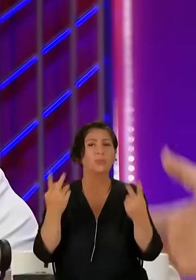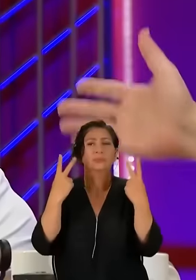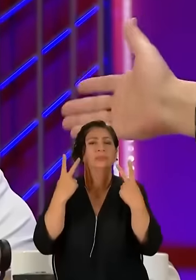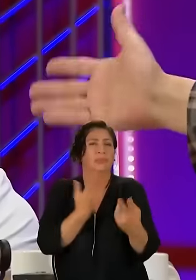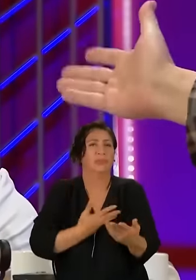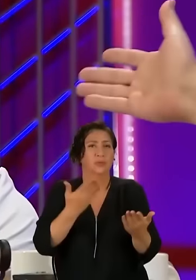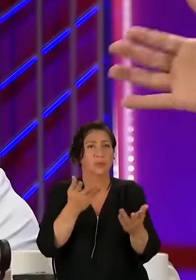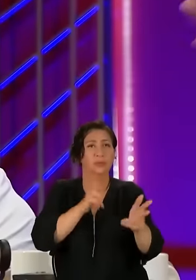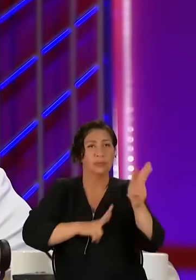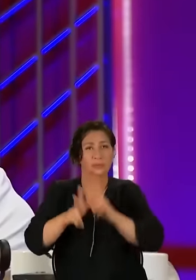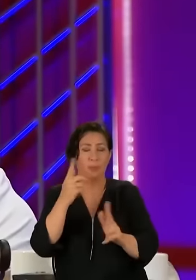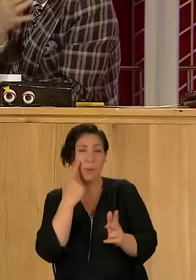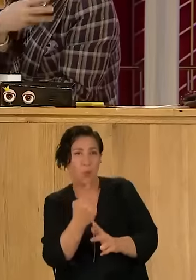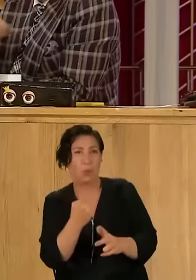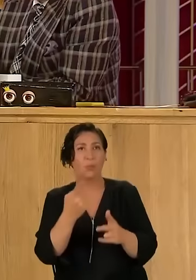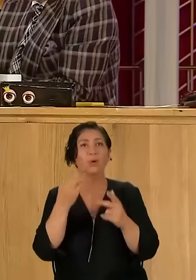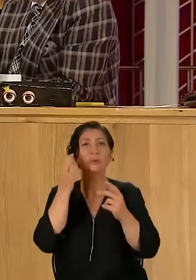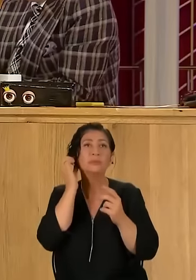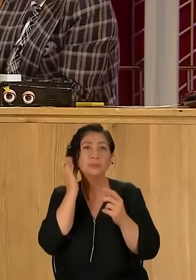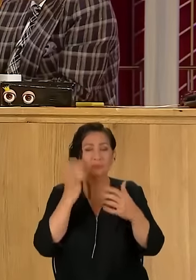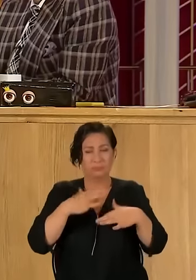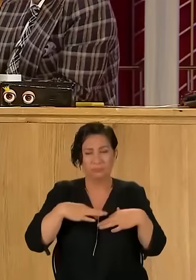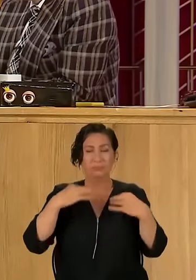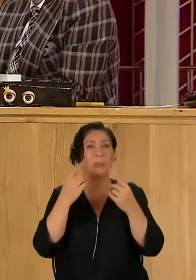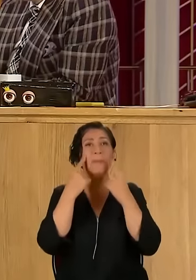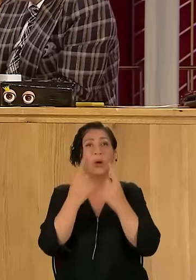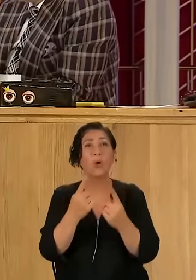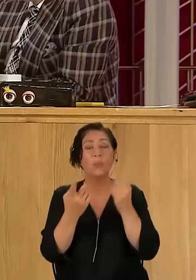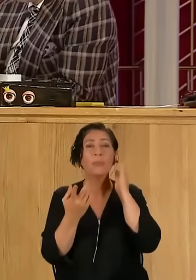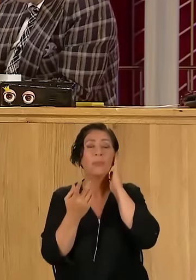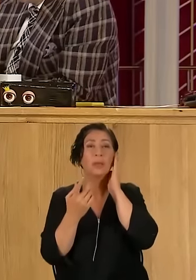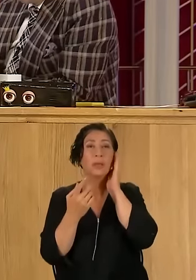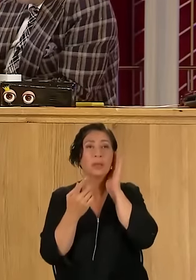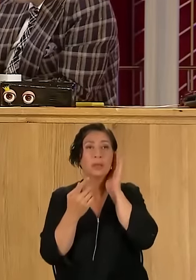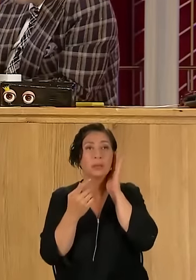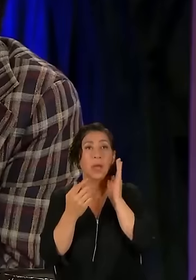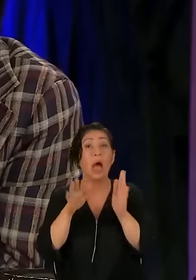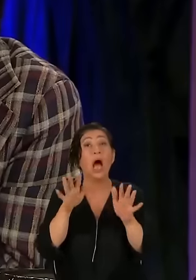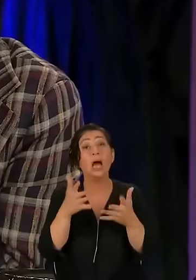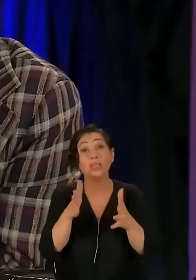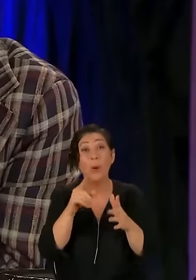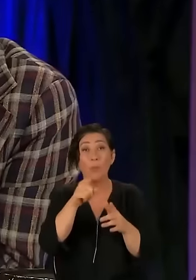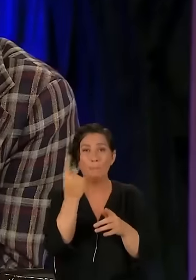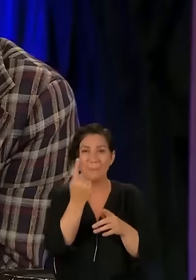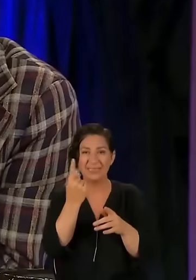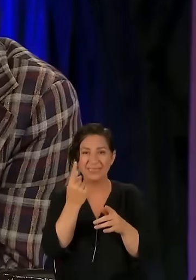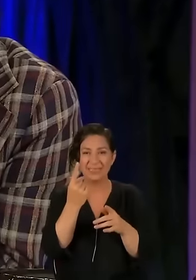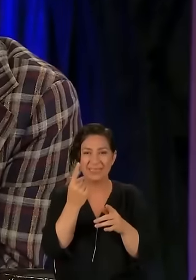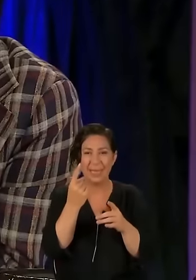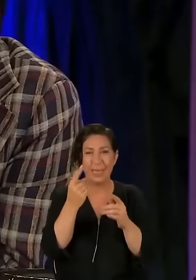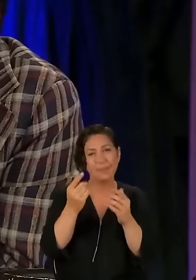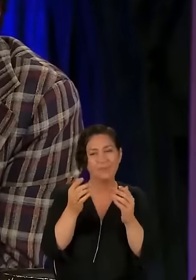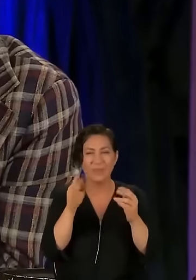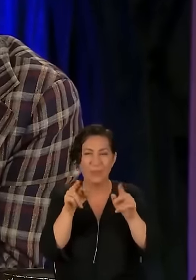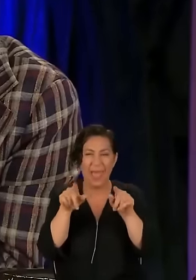Çok. Yani üstüne başına bakıyorum bunlara, şunlara, şeylere filan. Yani acaba bu bir tür sağlaması mı